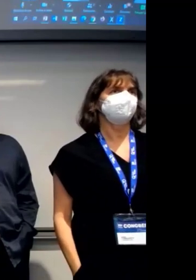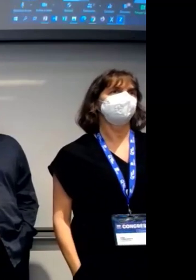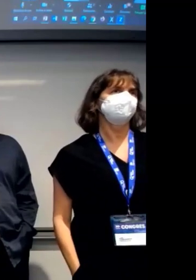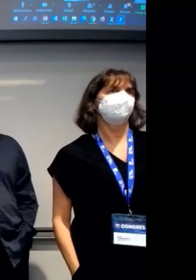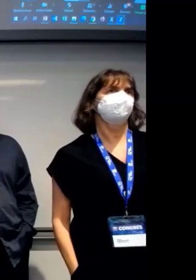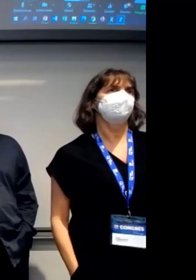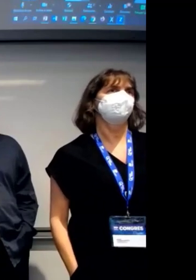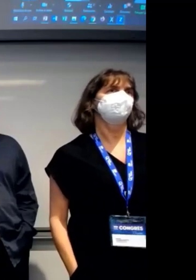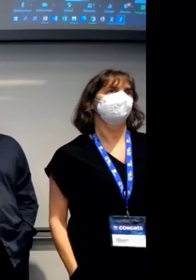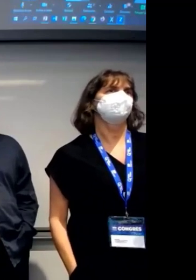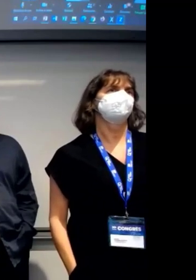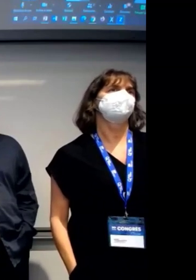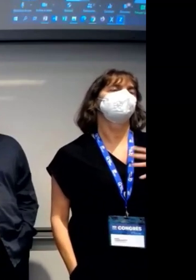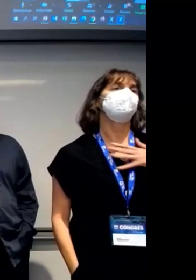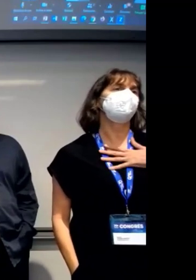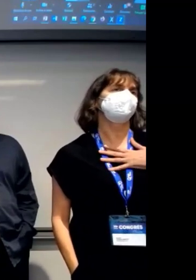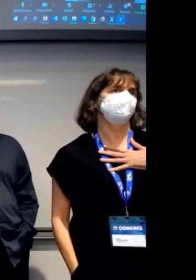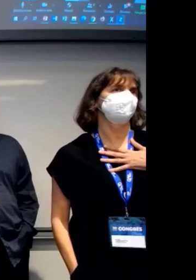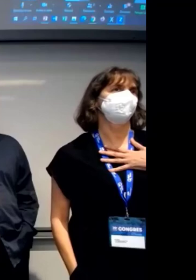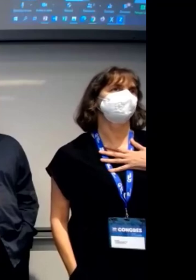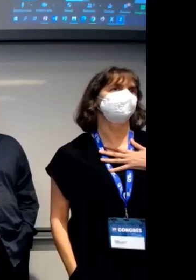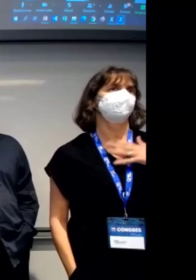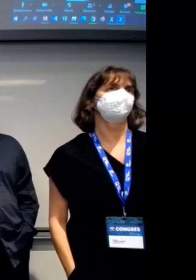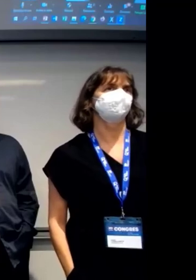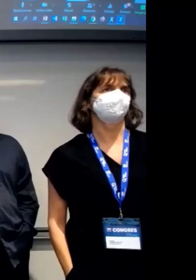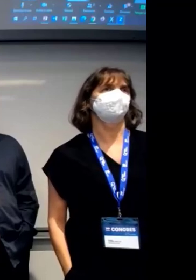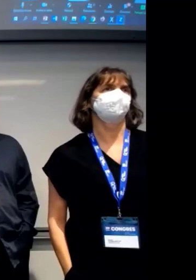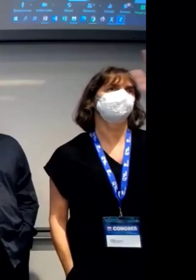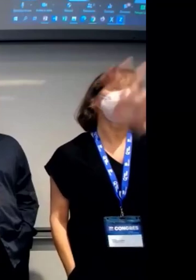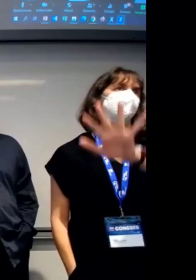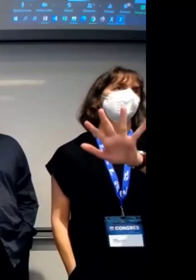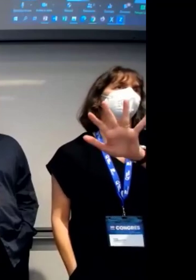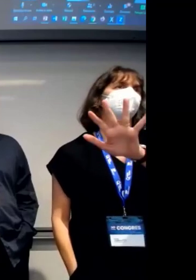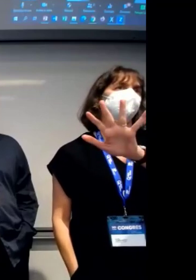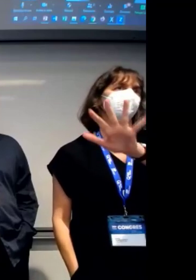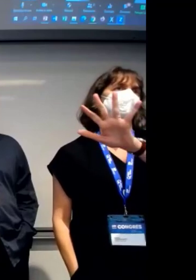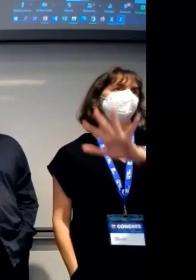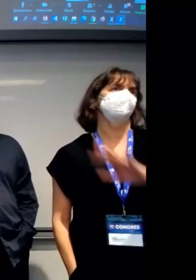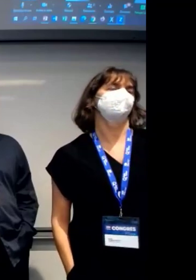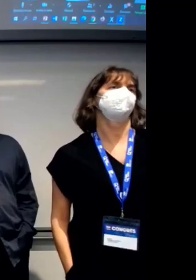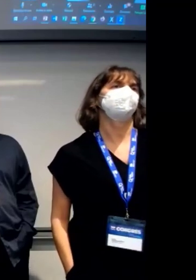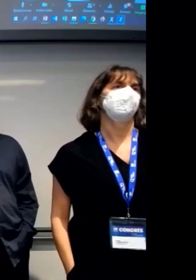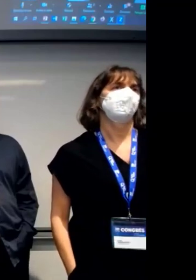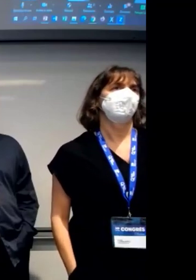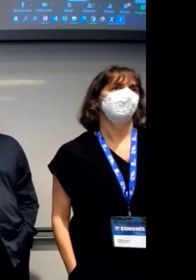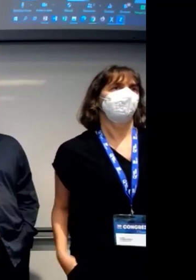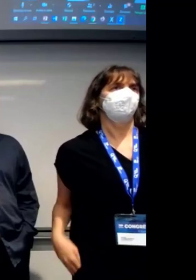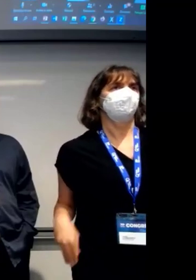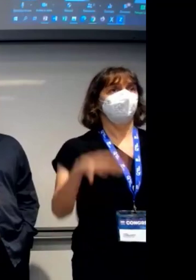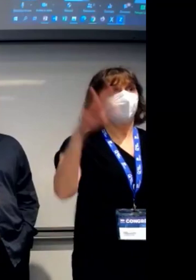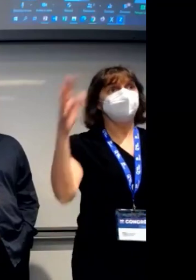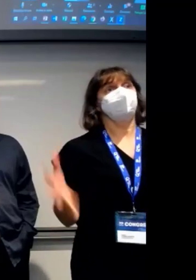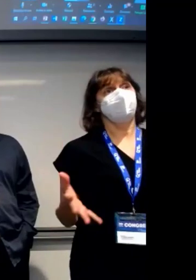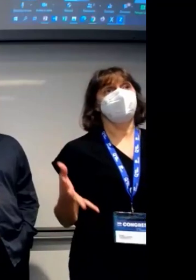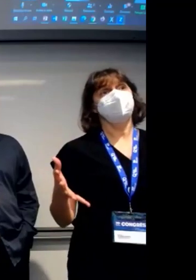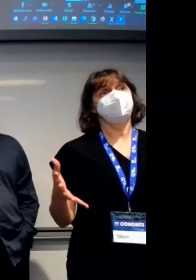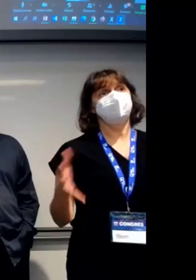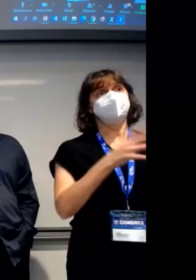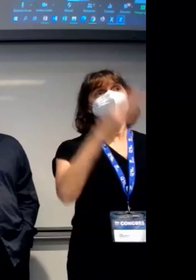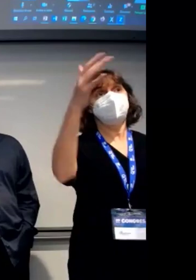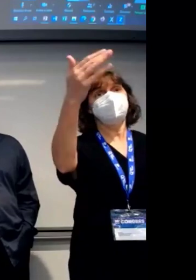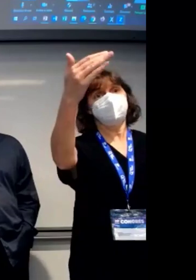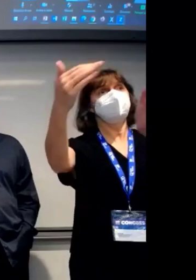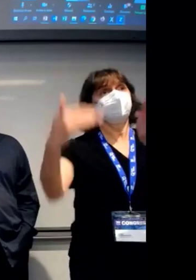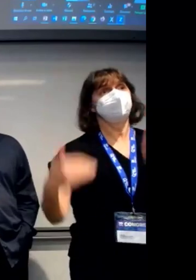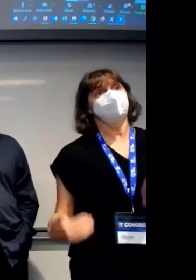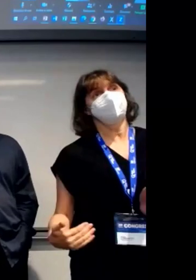les télécharger directement de Pressbooks. Mais moi, ce que j'aimerais, c'est que tout ça soit dans un répertoire qui